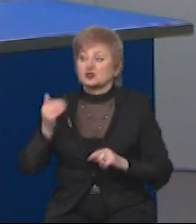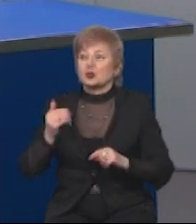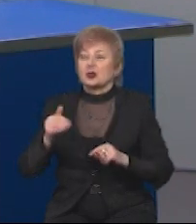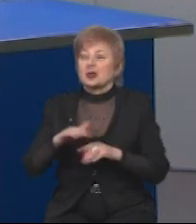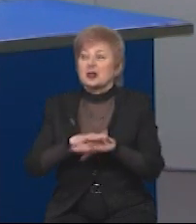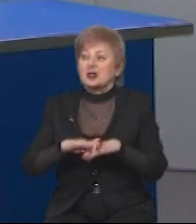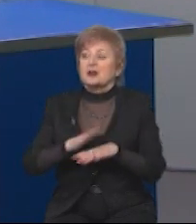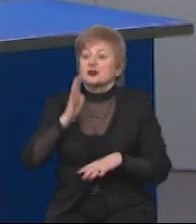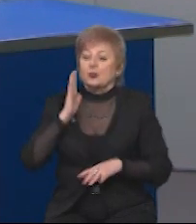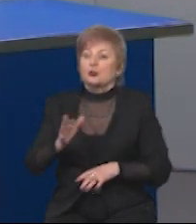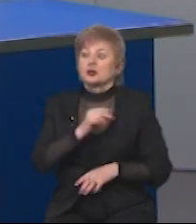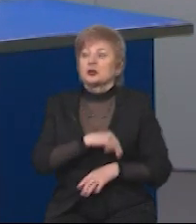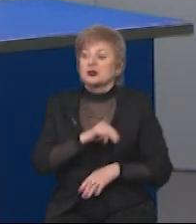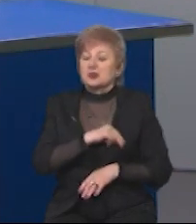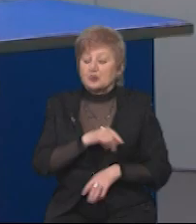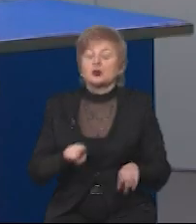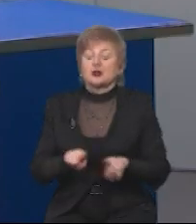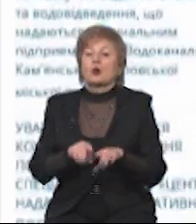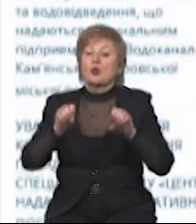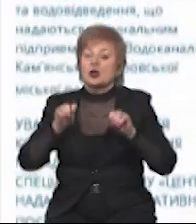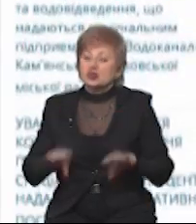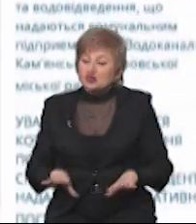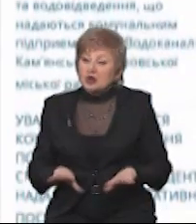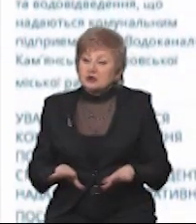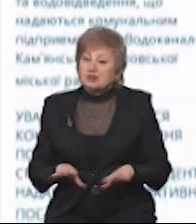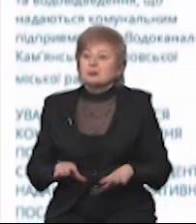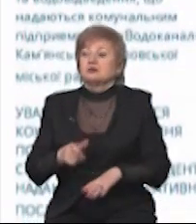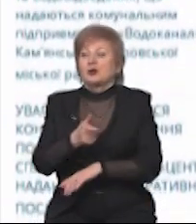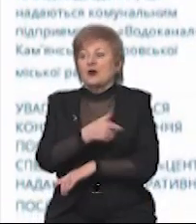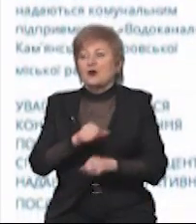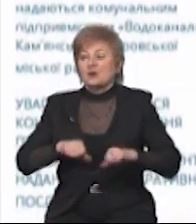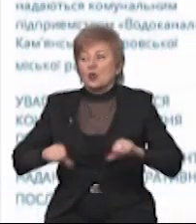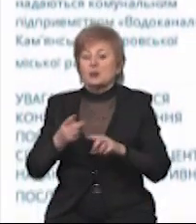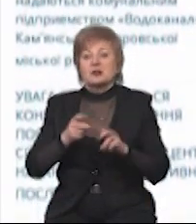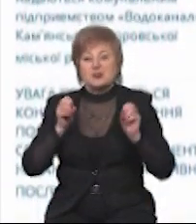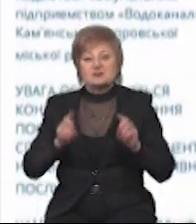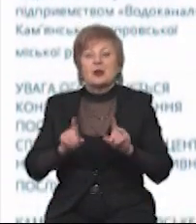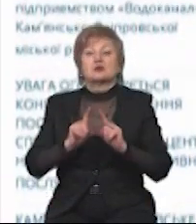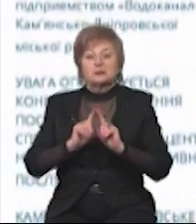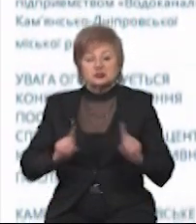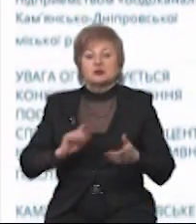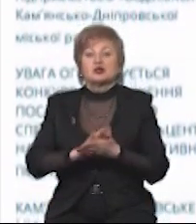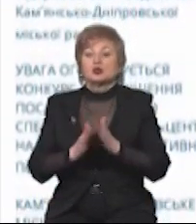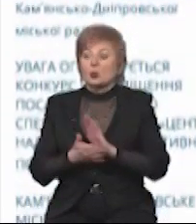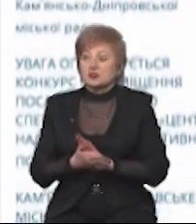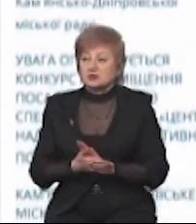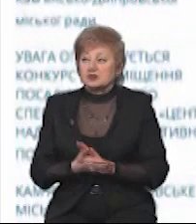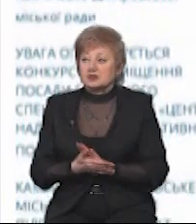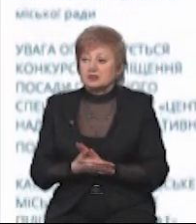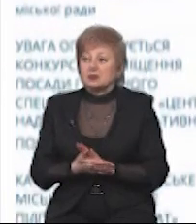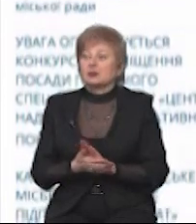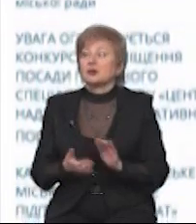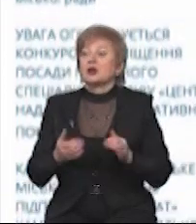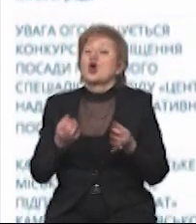ринок буде працювати. Таке рішення ухвалила їхня комісія з техногенної безпеки та надзвичайної ситуації. І от,